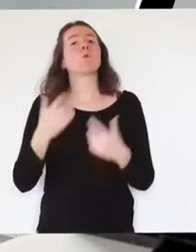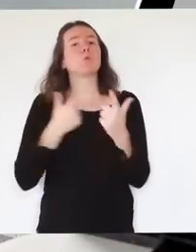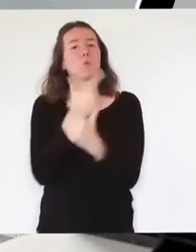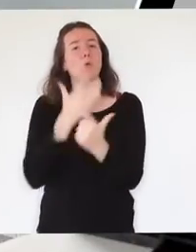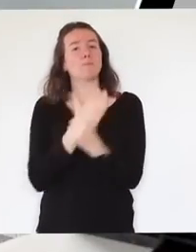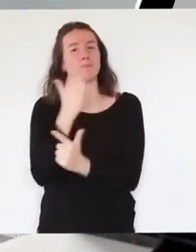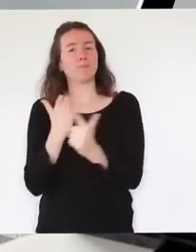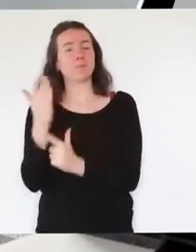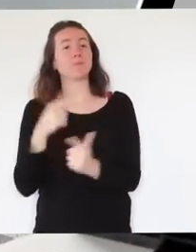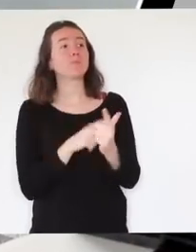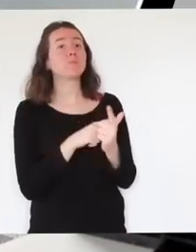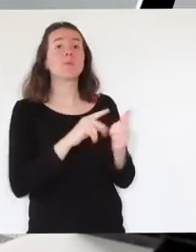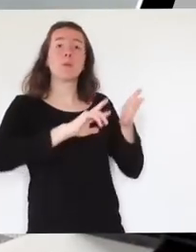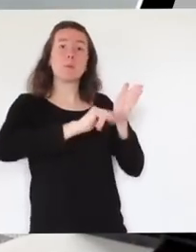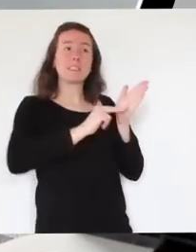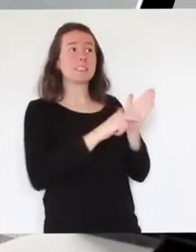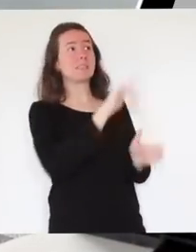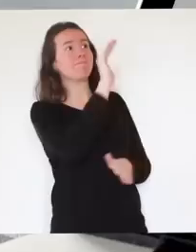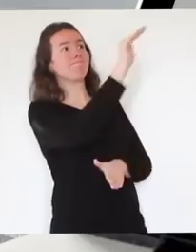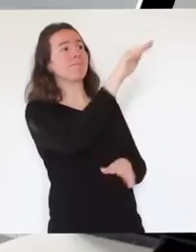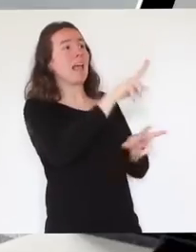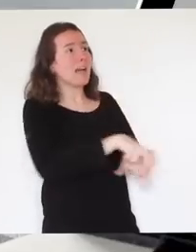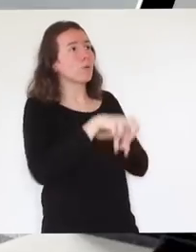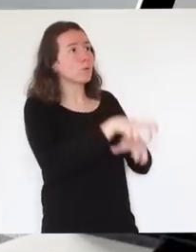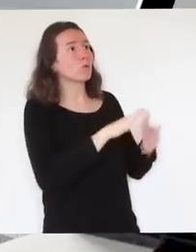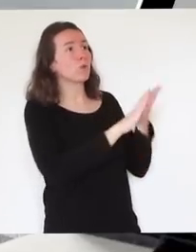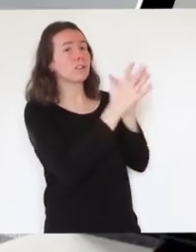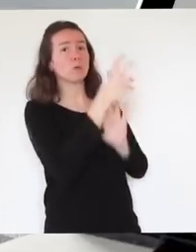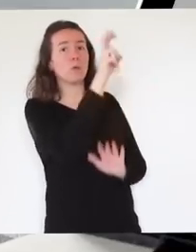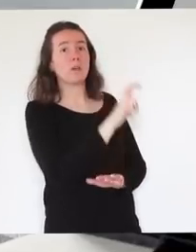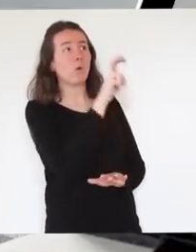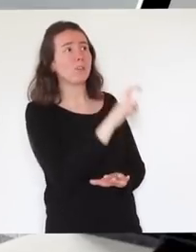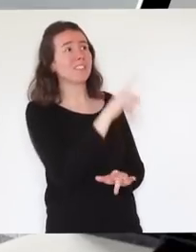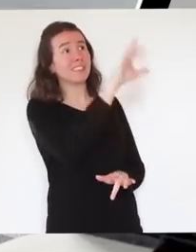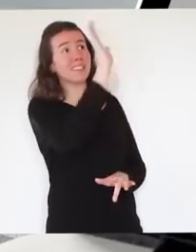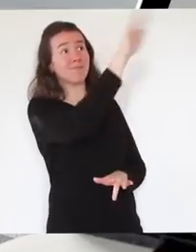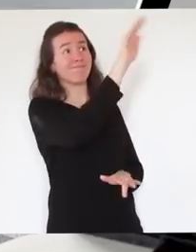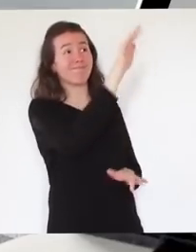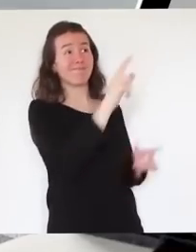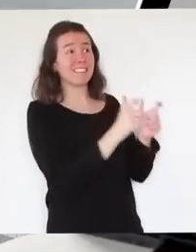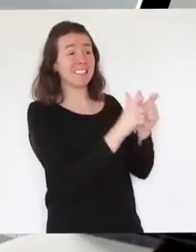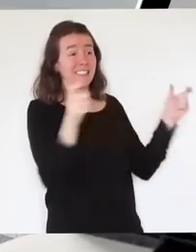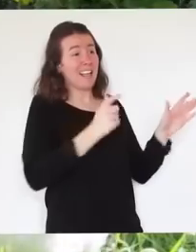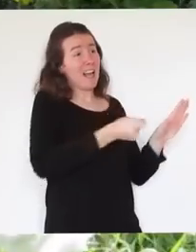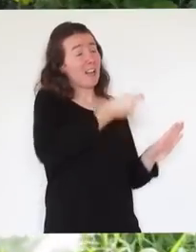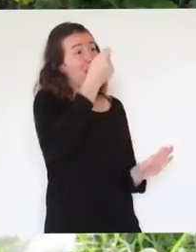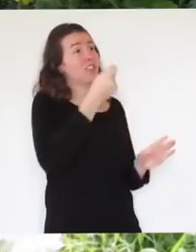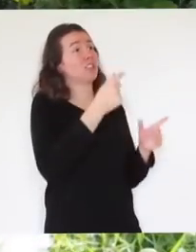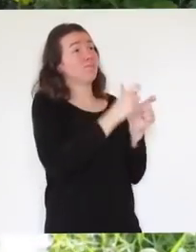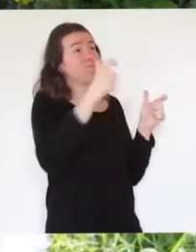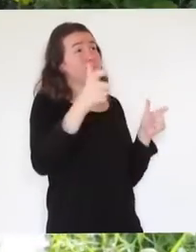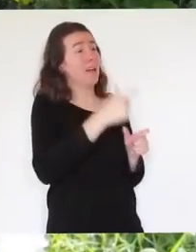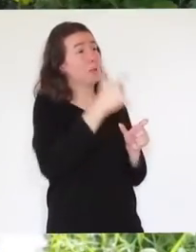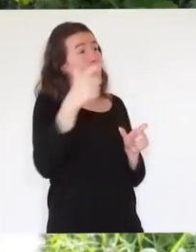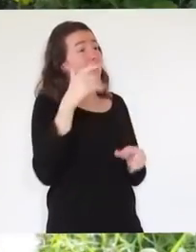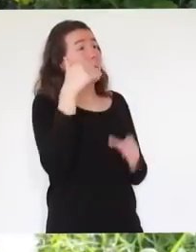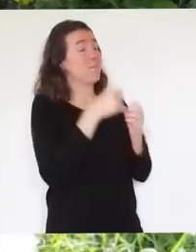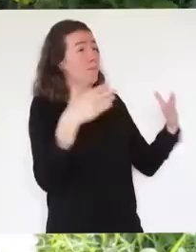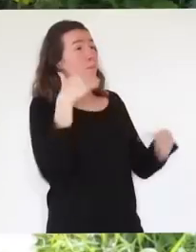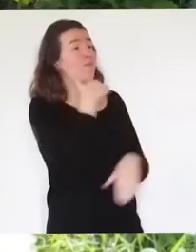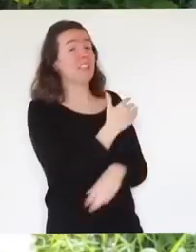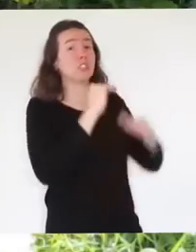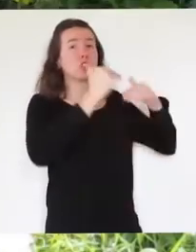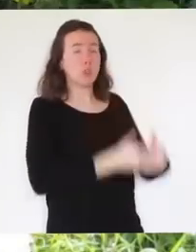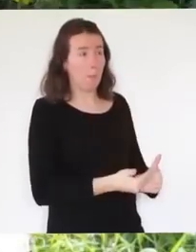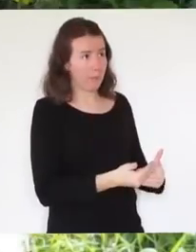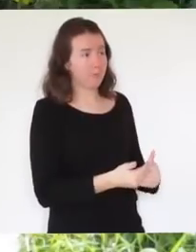de la Transition écologique et solidaire de mettre fin au mode d'élevage à croissance rapide des poulets. 2. Si comme moi vous voulez arrêter